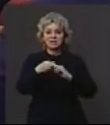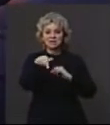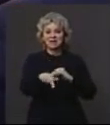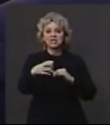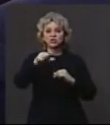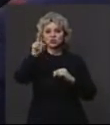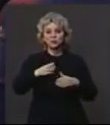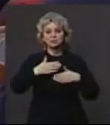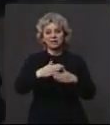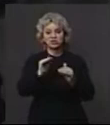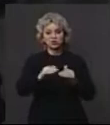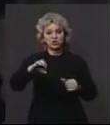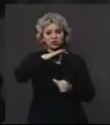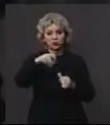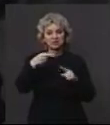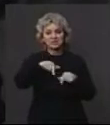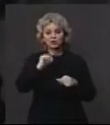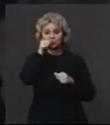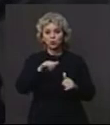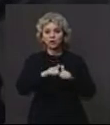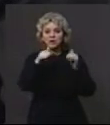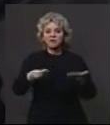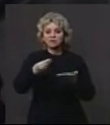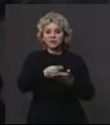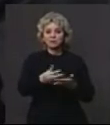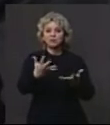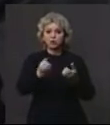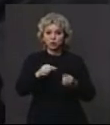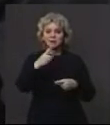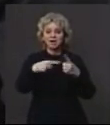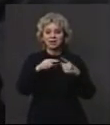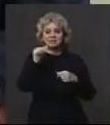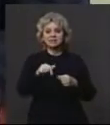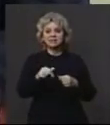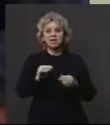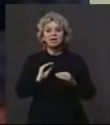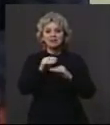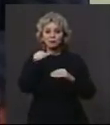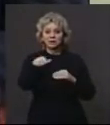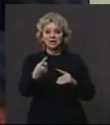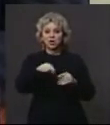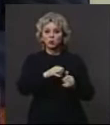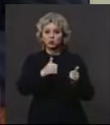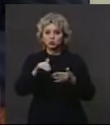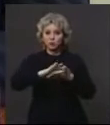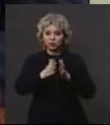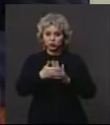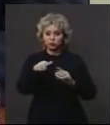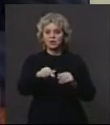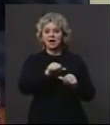закон о соцподдержке детей-сирот. С этого года увеличены выплаты приемным родителям. Доплата за особые условия